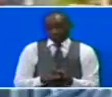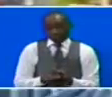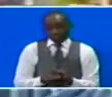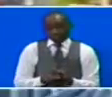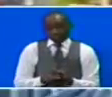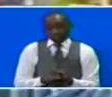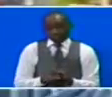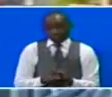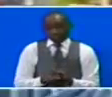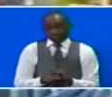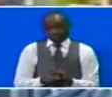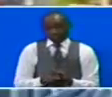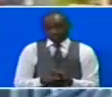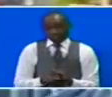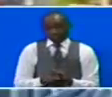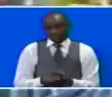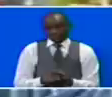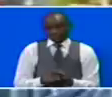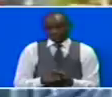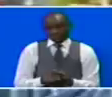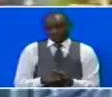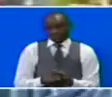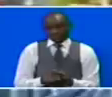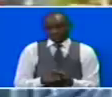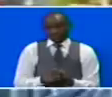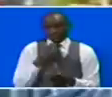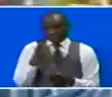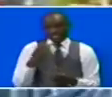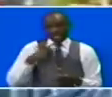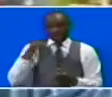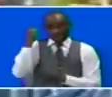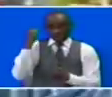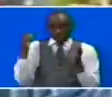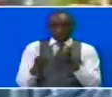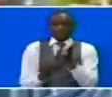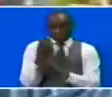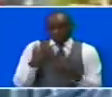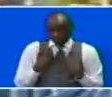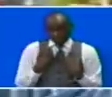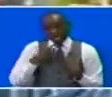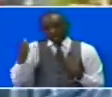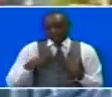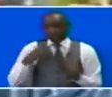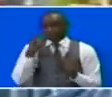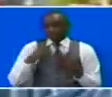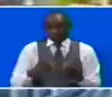kwamba wale wanasema kwamba chama kimekua, sisi wengine tunasema